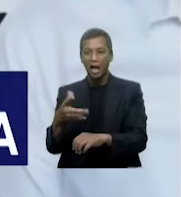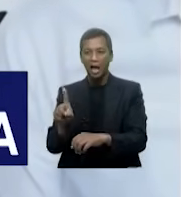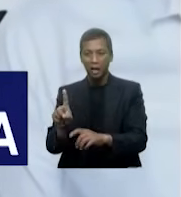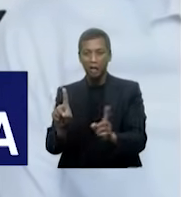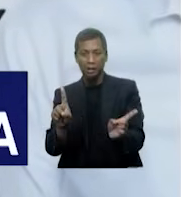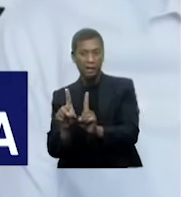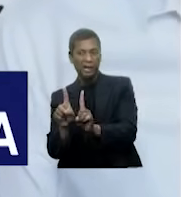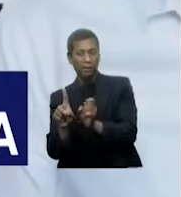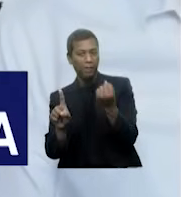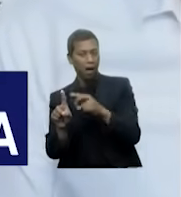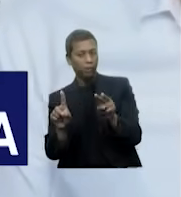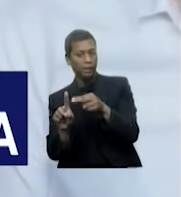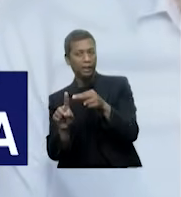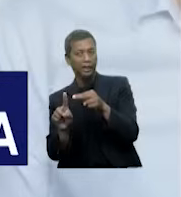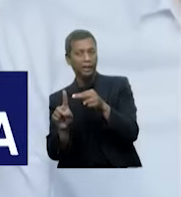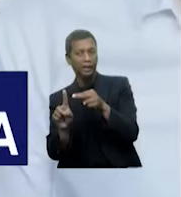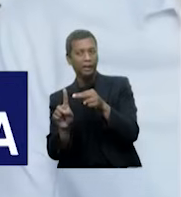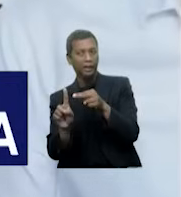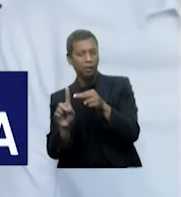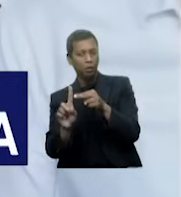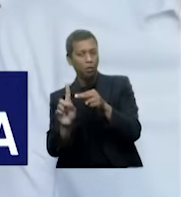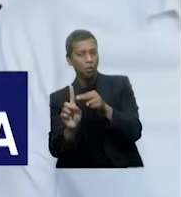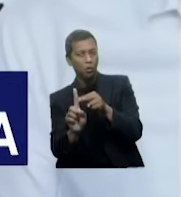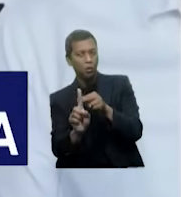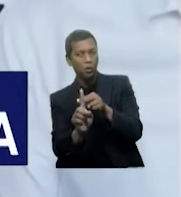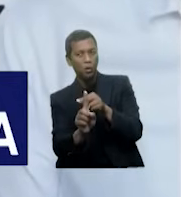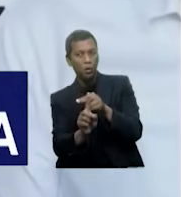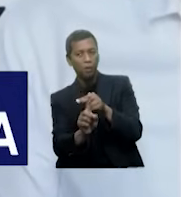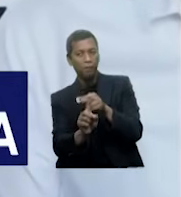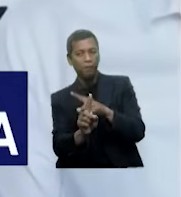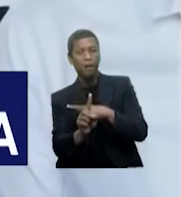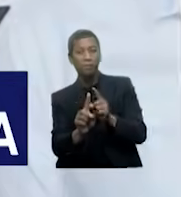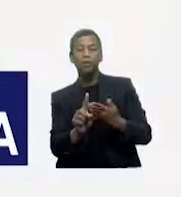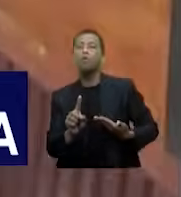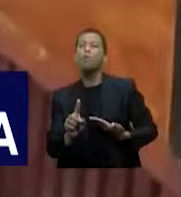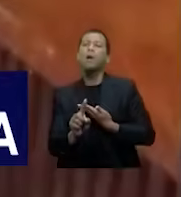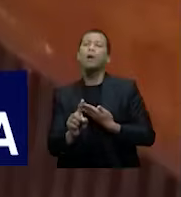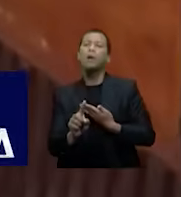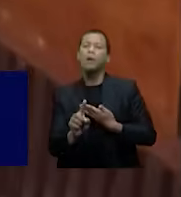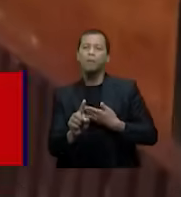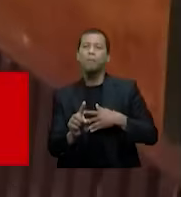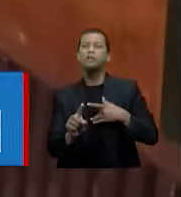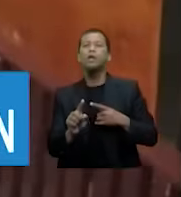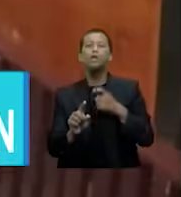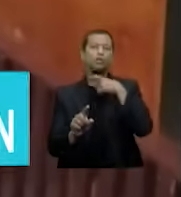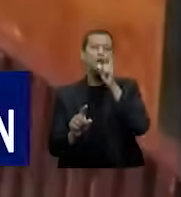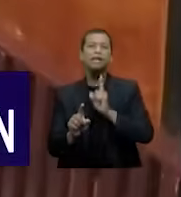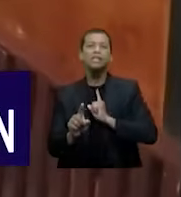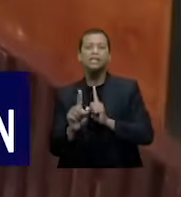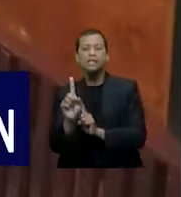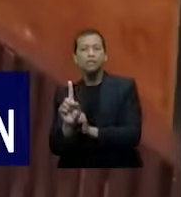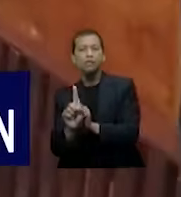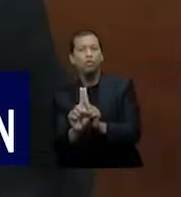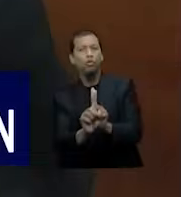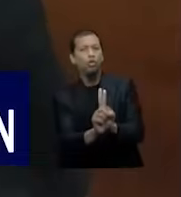korban mencurigai pelaku ini mepet terus pada saat di bank. Disitulah tidak dirampok. Pelaku kini ditahan, masih